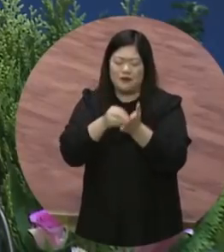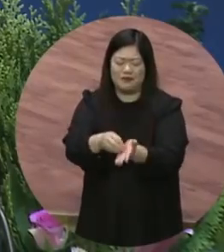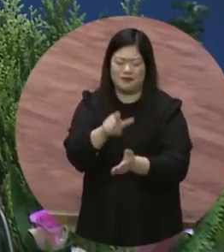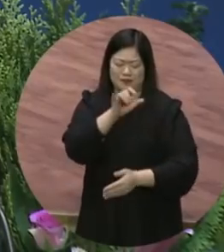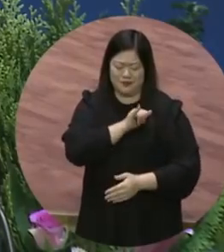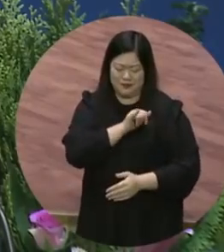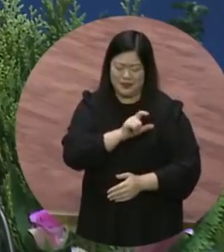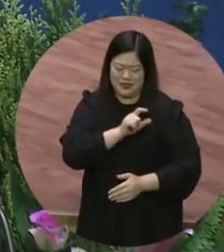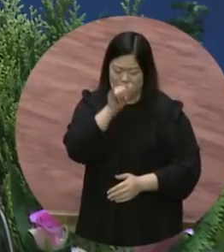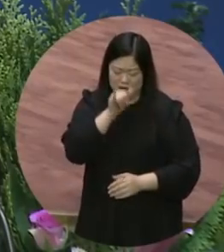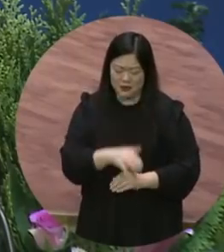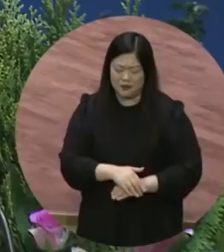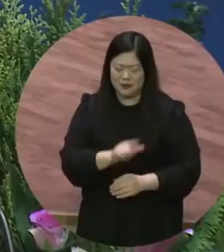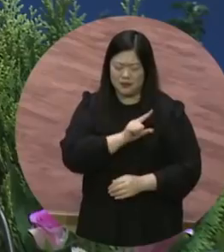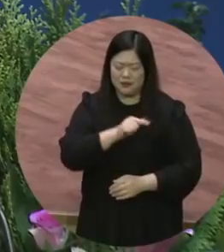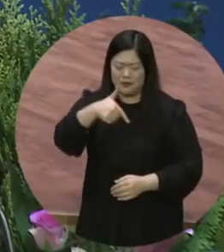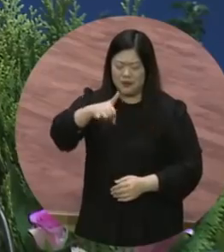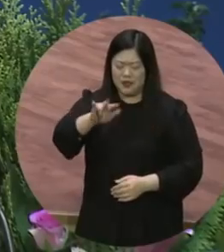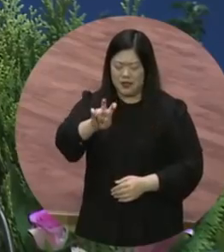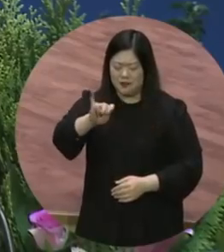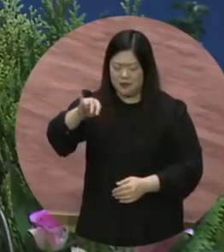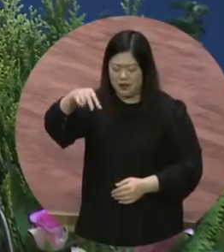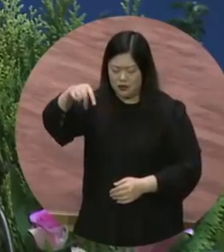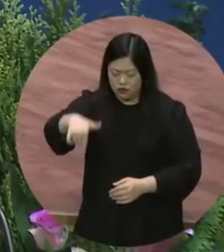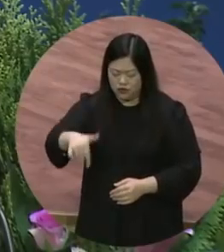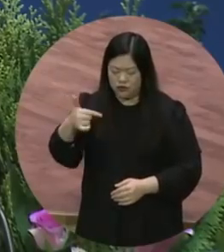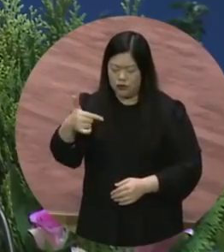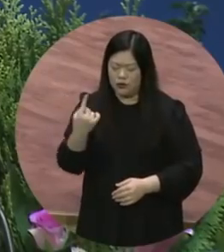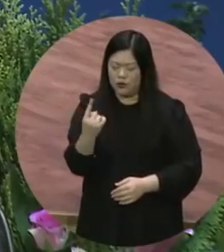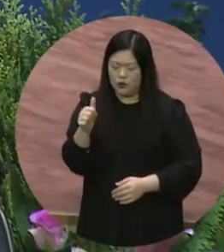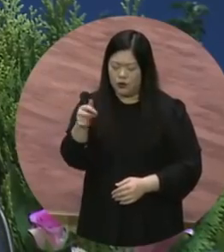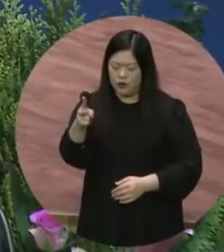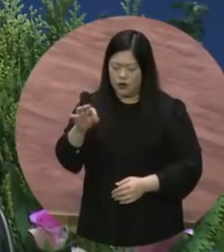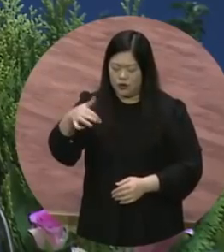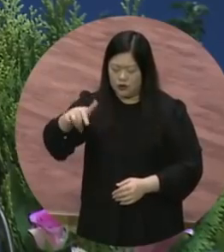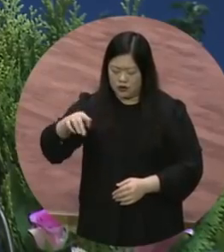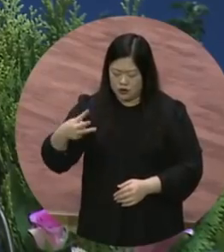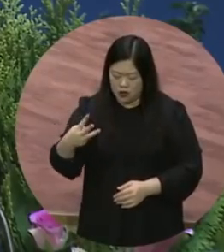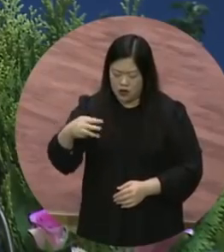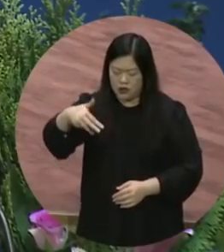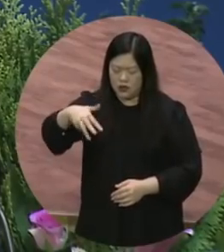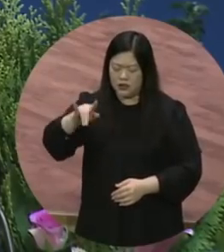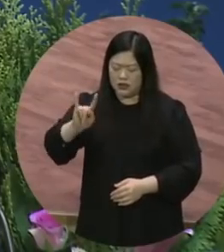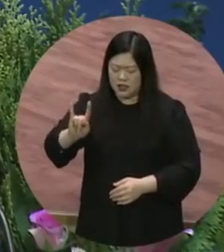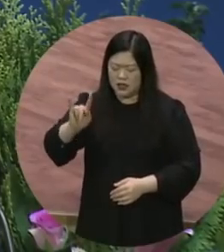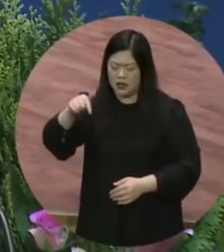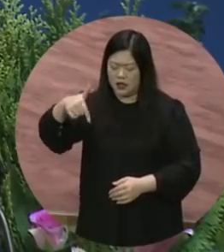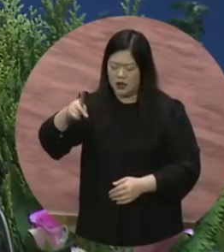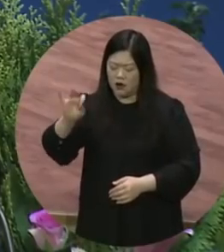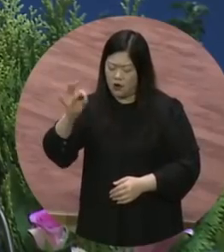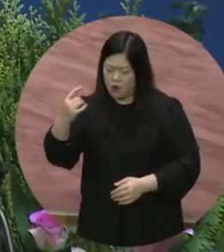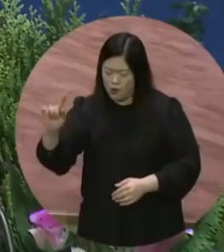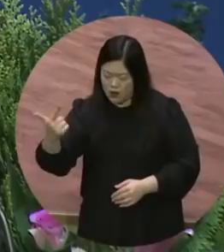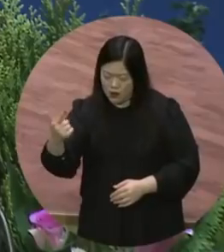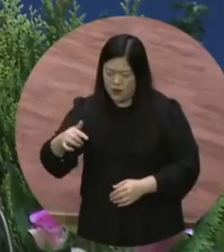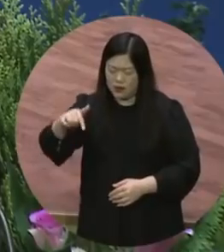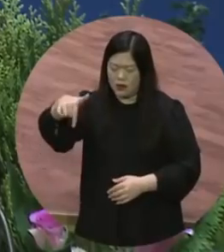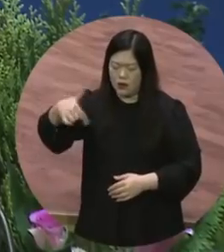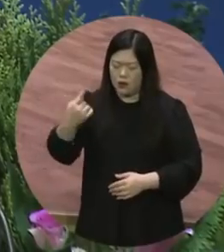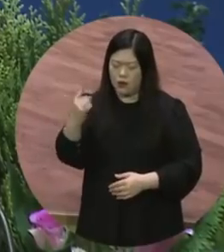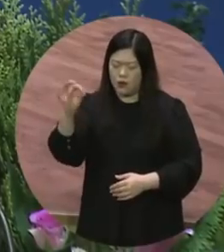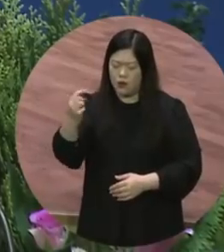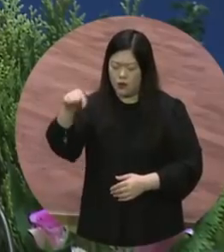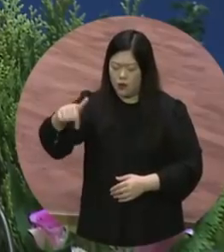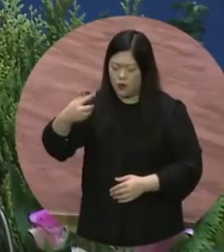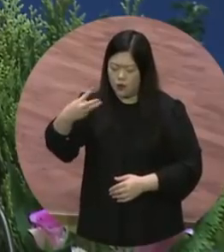감사합니다. 이향훈 성도님, 김미숙 성도님, 노영철 성도님, 최영환 성도님, 고 옥남 집사님, 최산